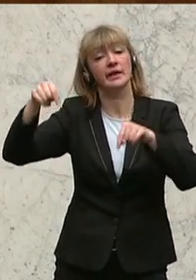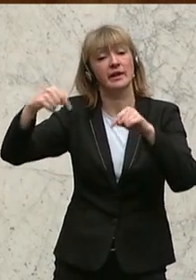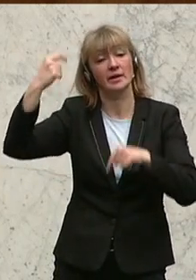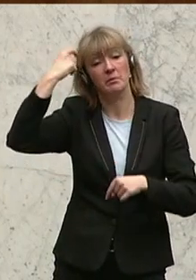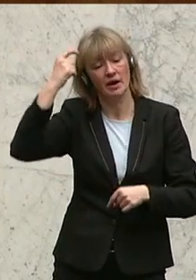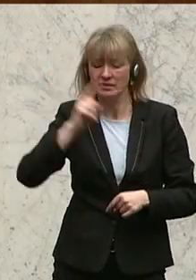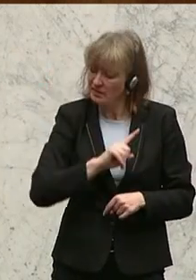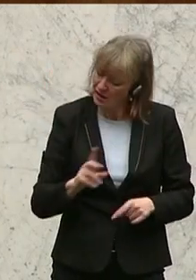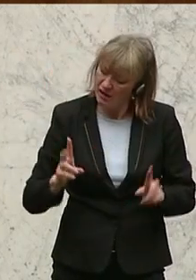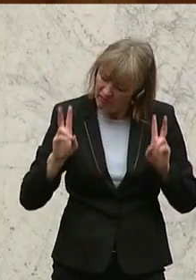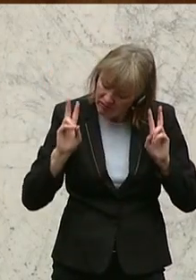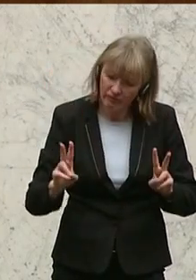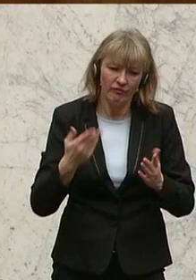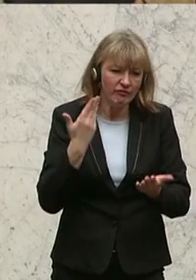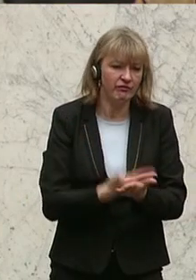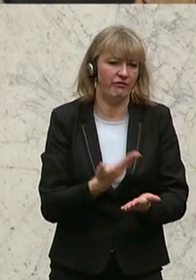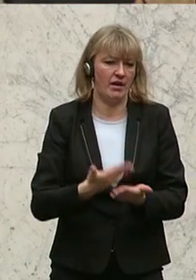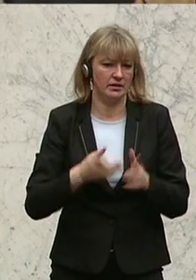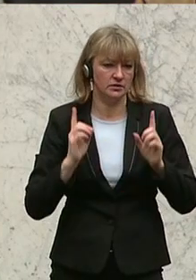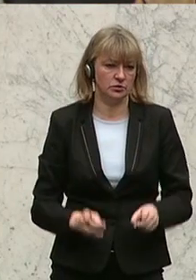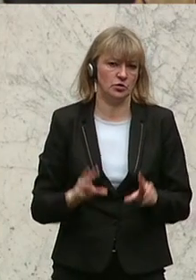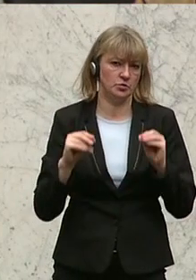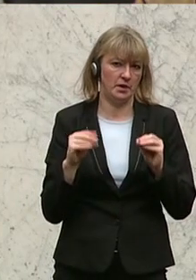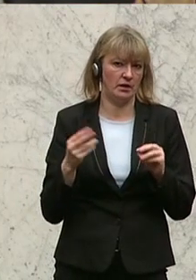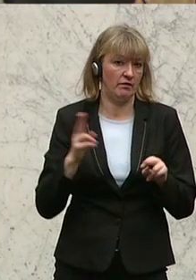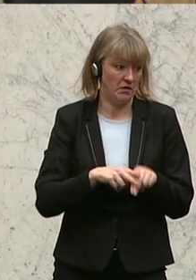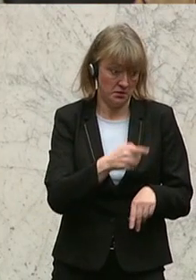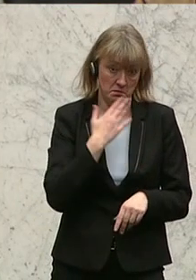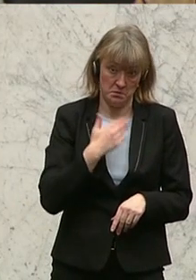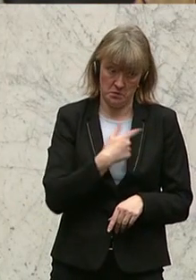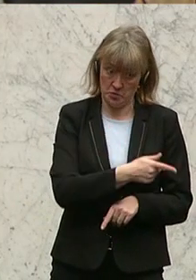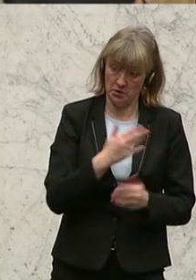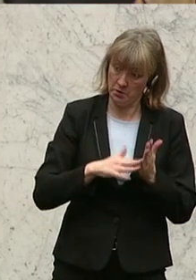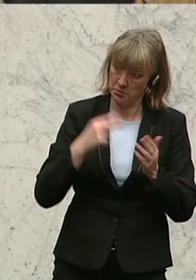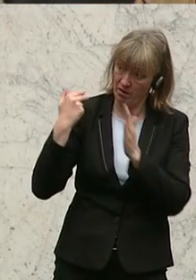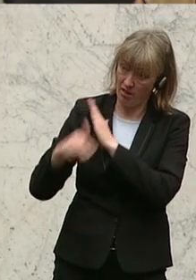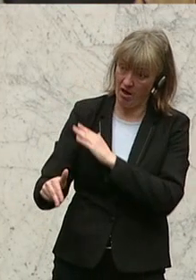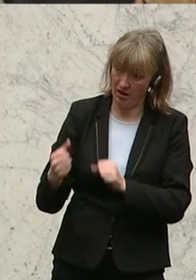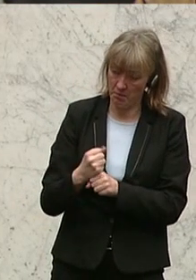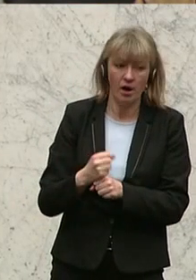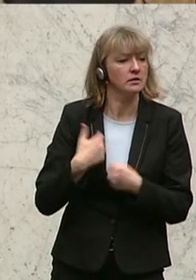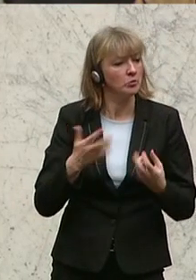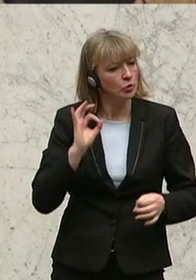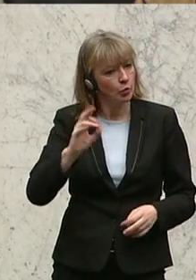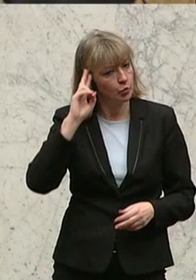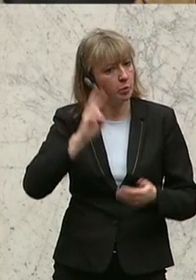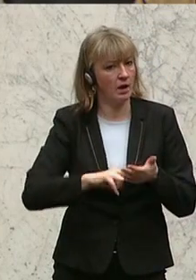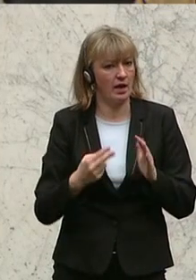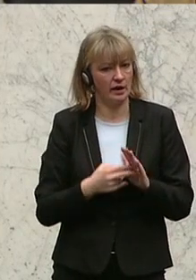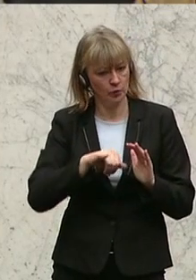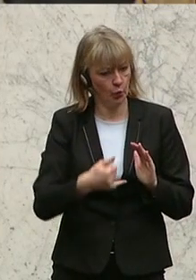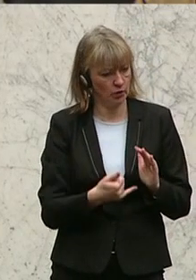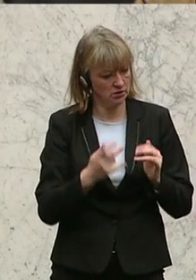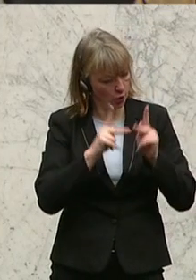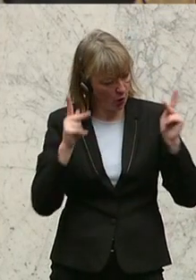was ist Fakt. Wenn Sie davon reden, dass Sie eine Klage einreichen wollen, dann brauchen Sie ordentliche Konzepte, juristische Konzepte.